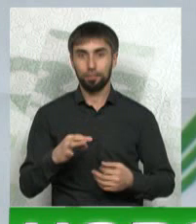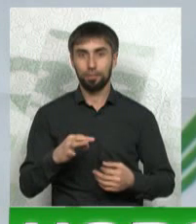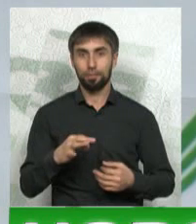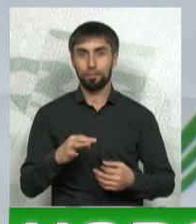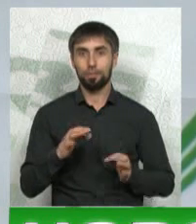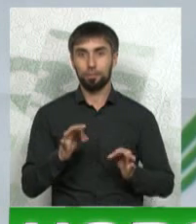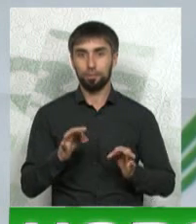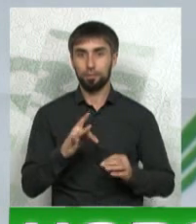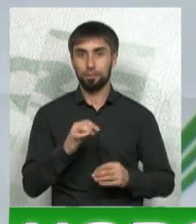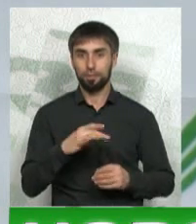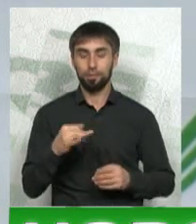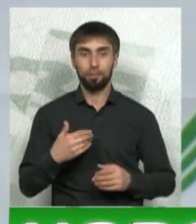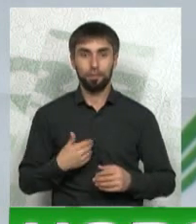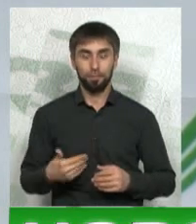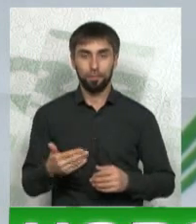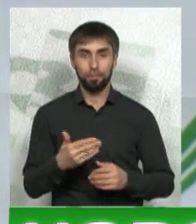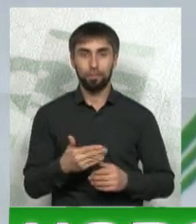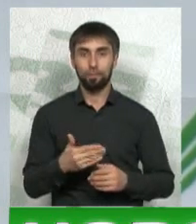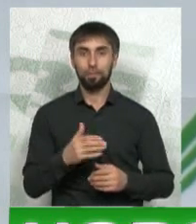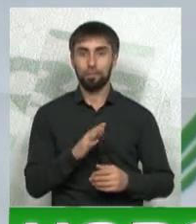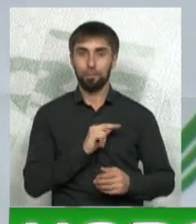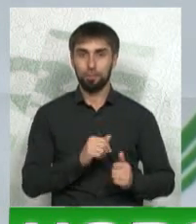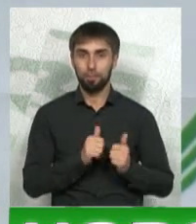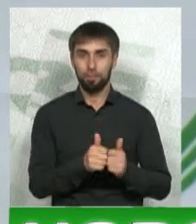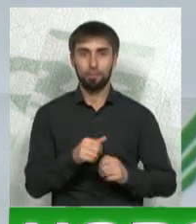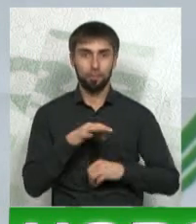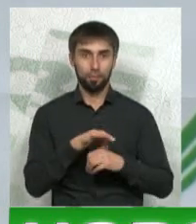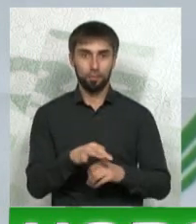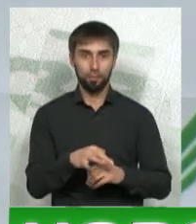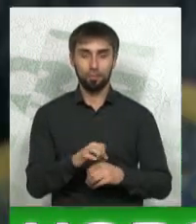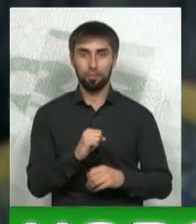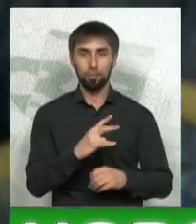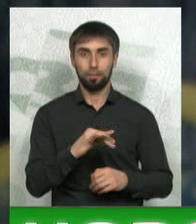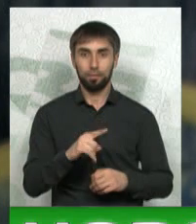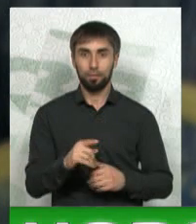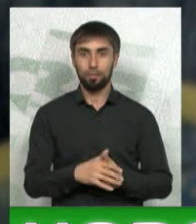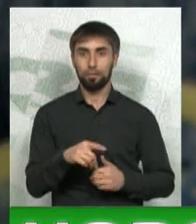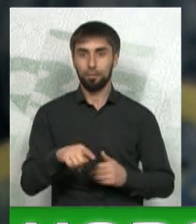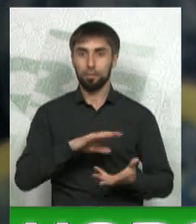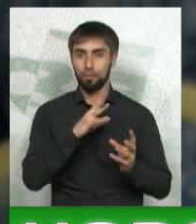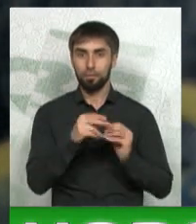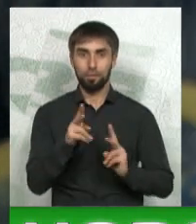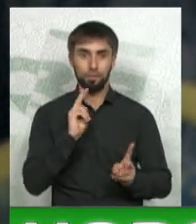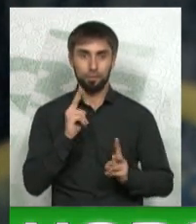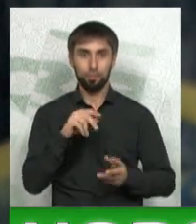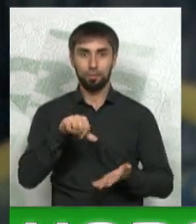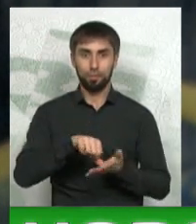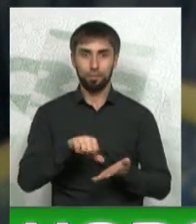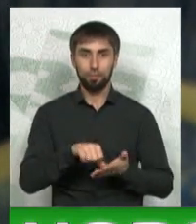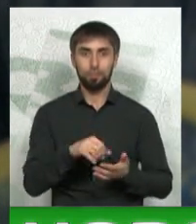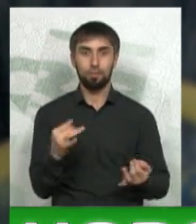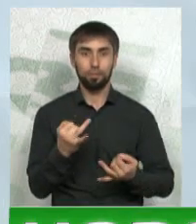Справедливости ради, мы с коллегами проводим анализ. В течение всей конференции